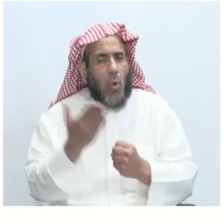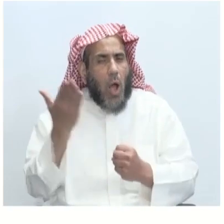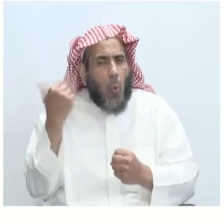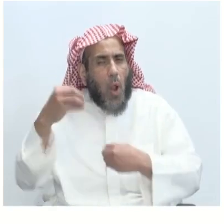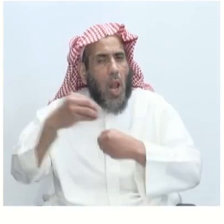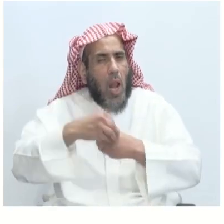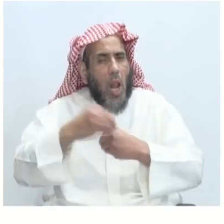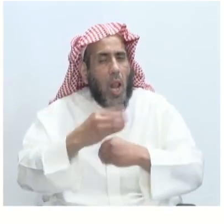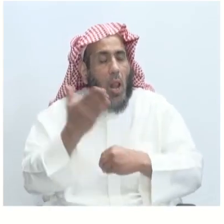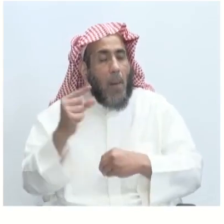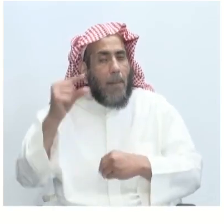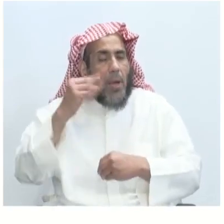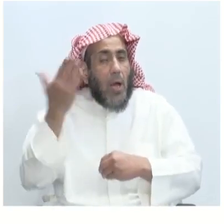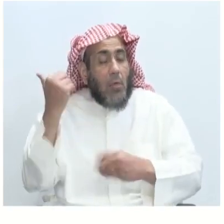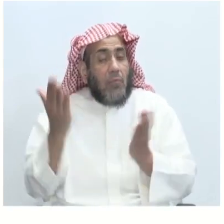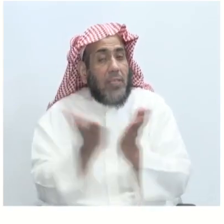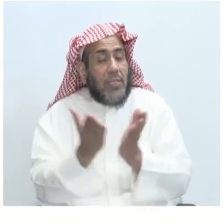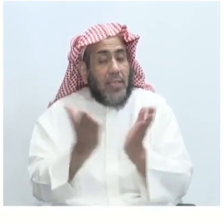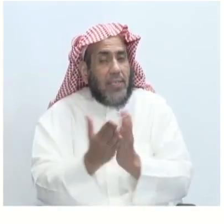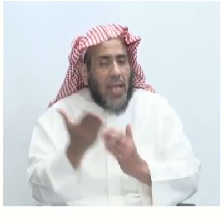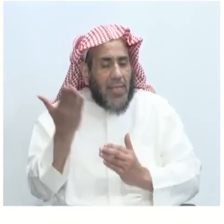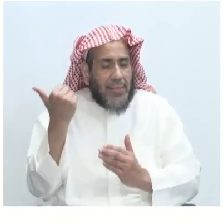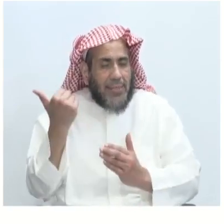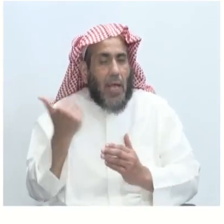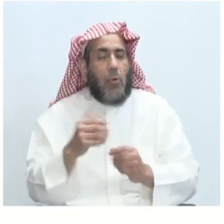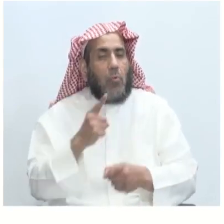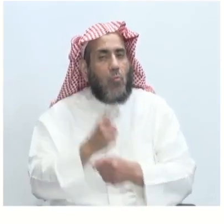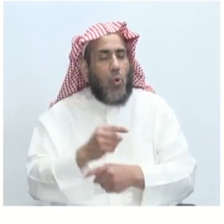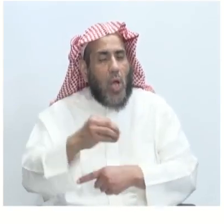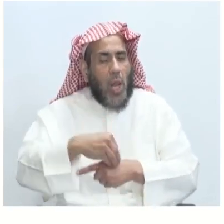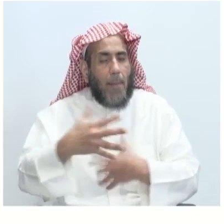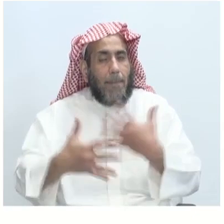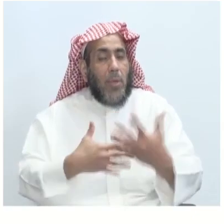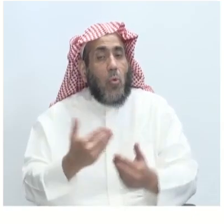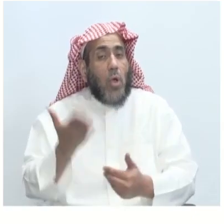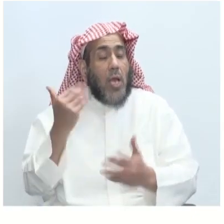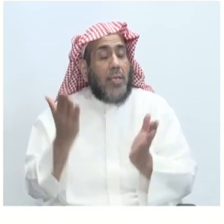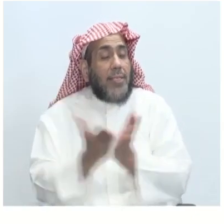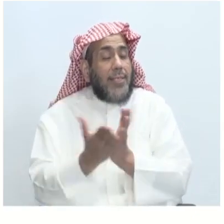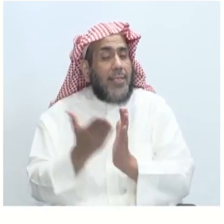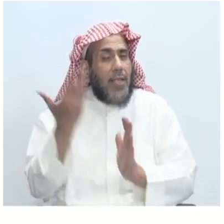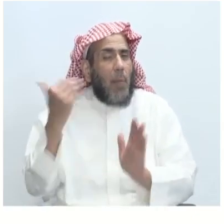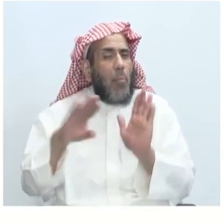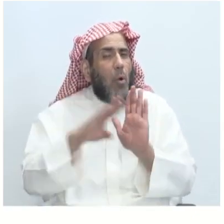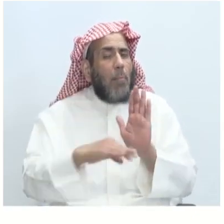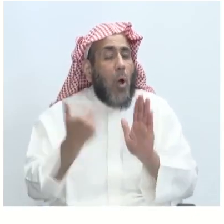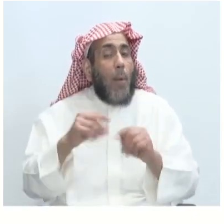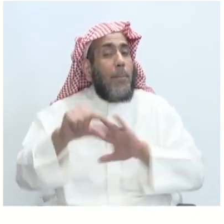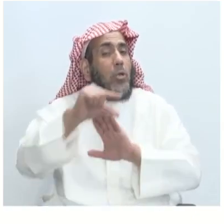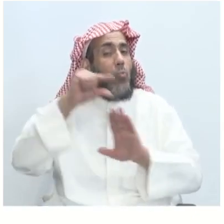ما اخذناه في الدرس السابق حيث كان درسنا السابق ابنائي وبناتي الطلاب